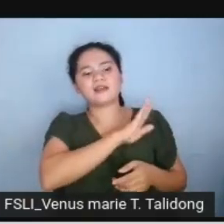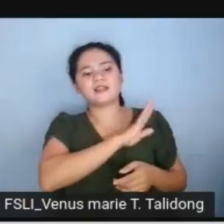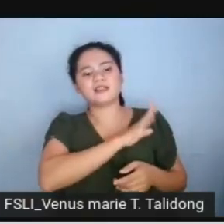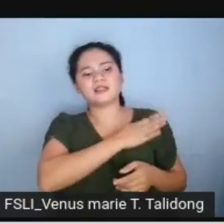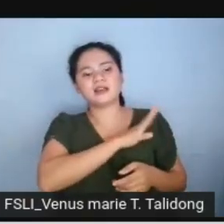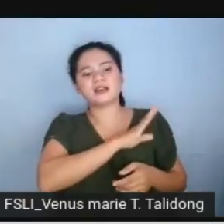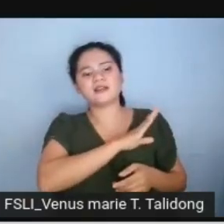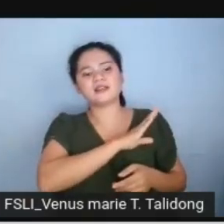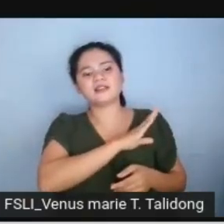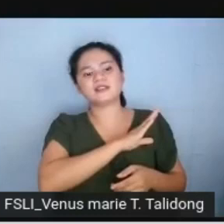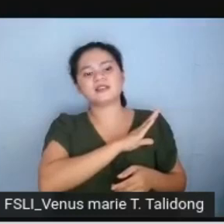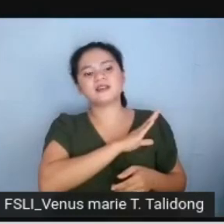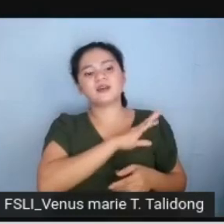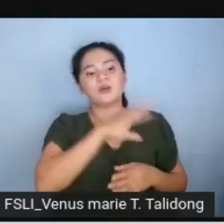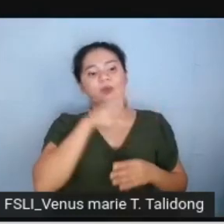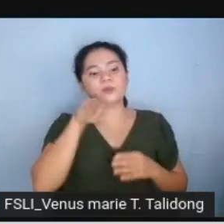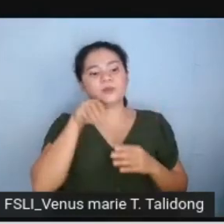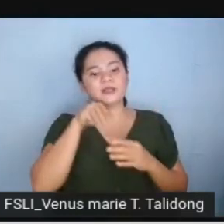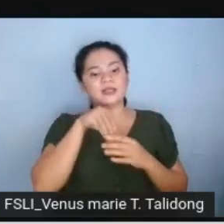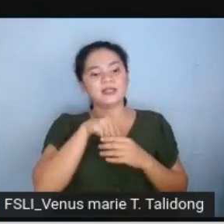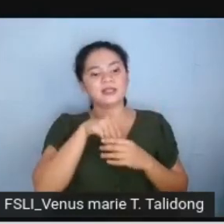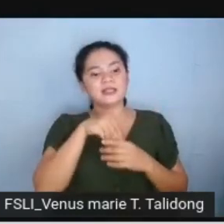Kasi siguro,